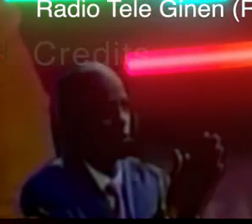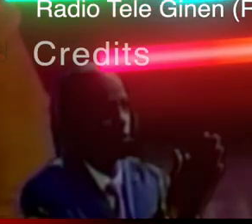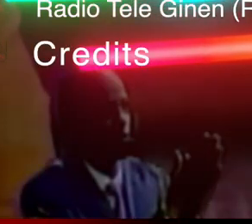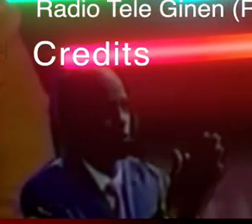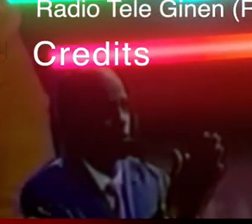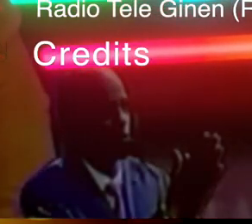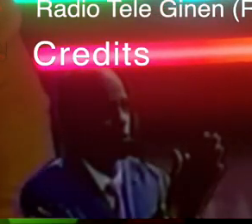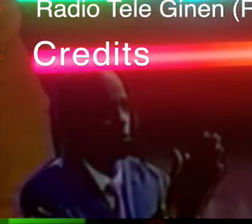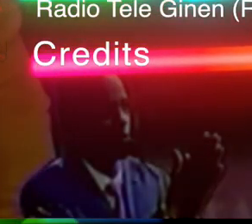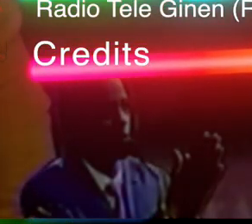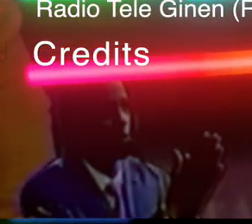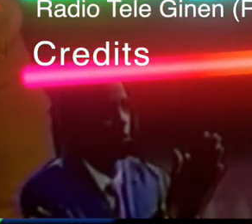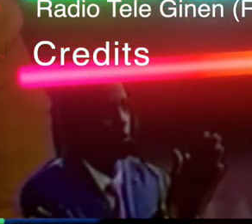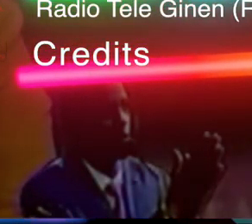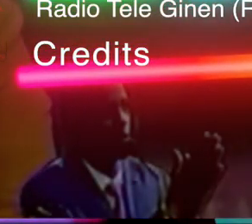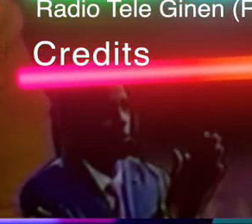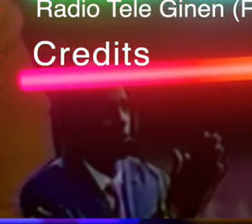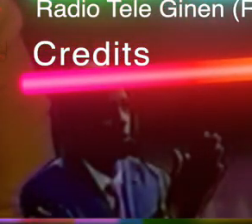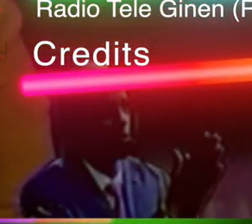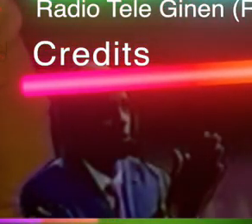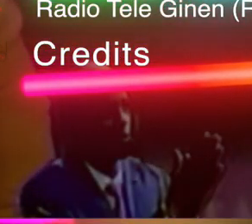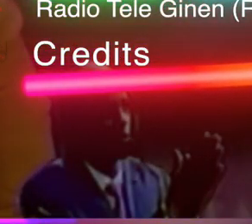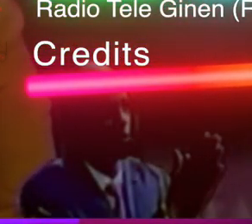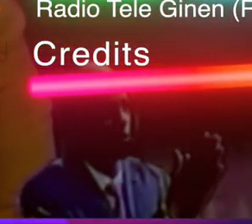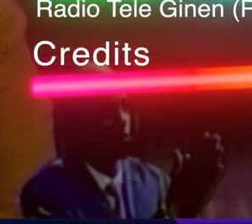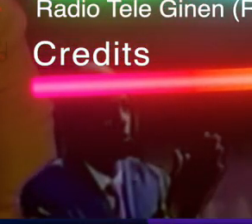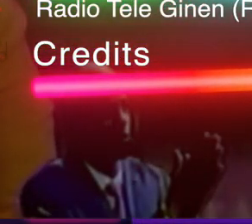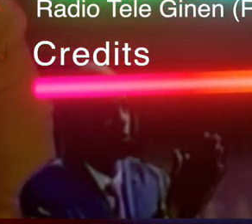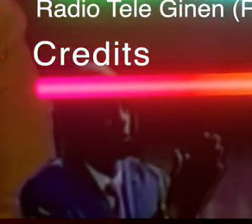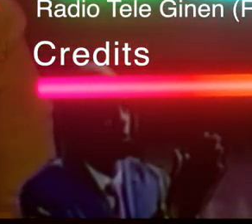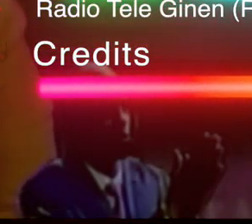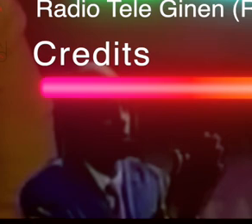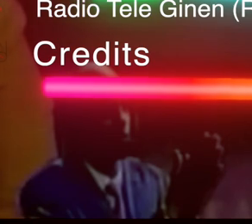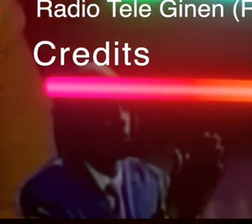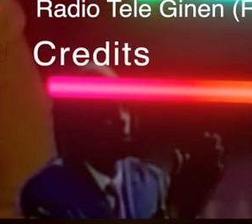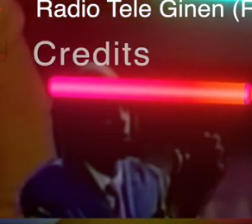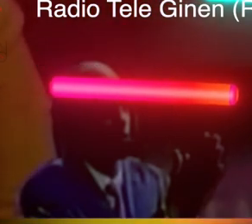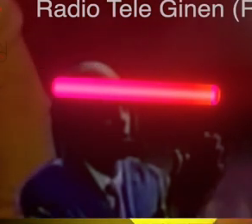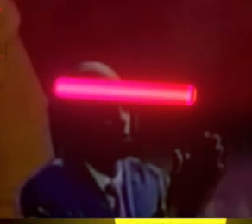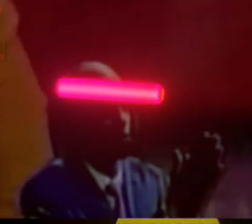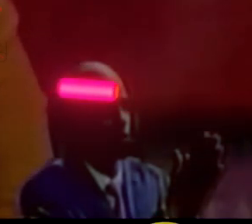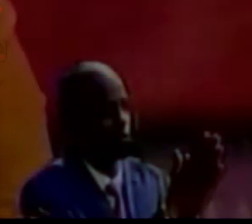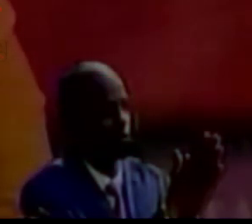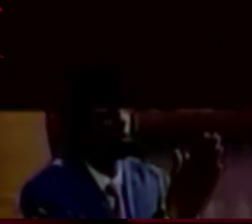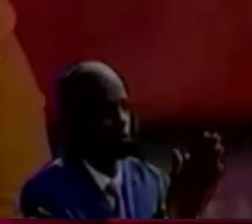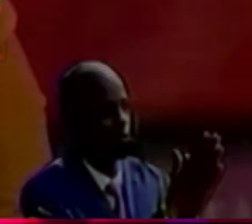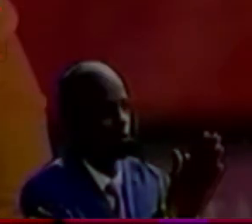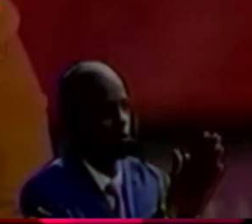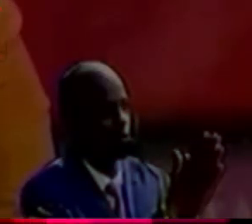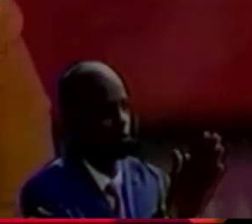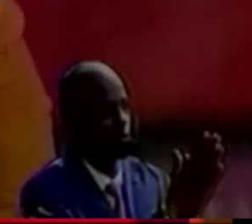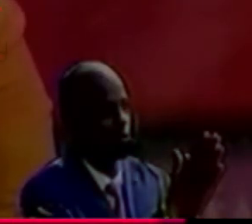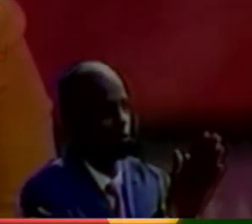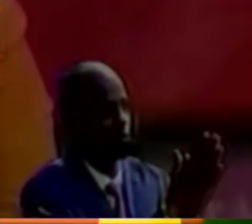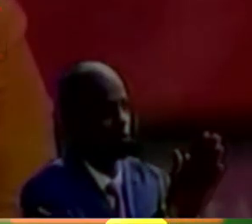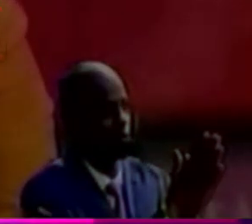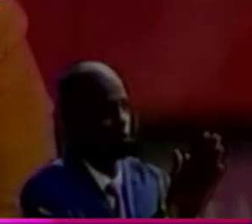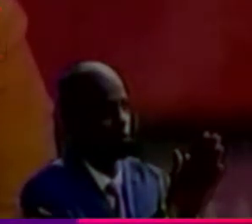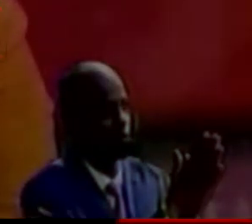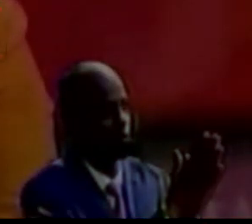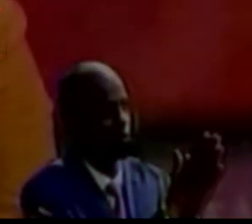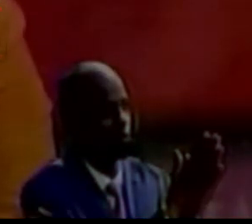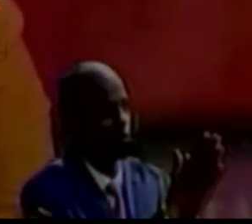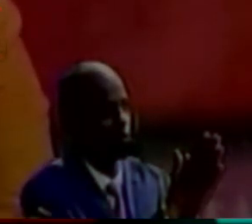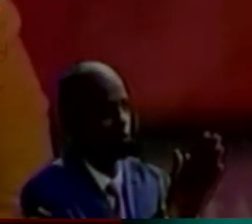Coalition of Asian Diaspora Organizations, CODA, Fondation Zile, SOS